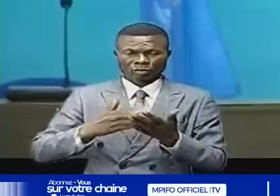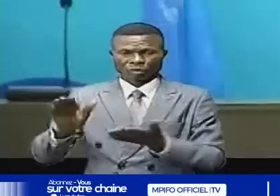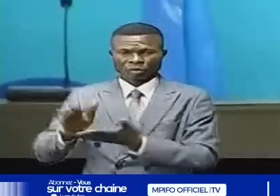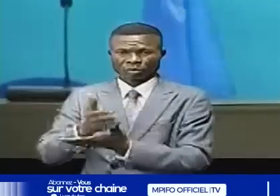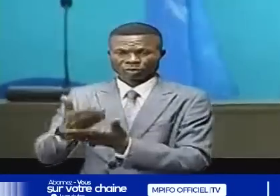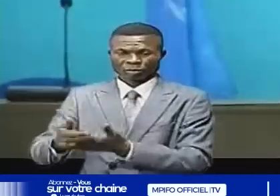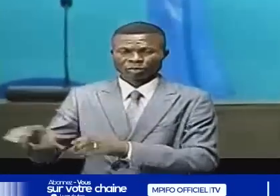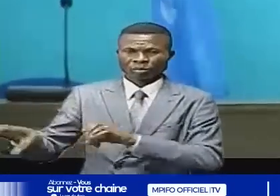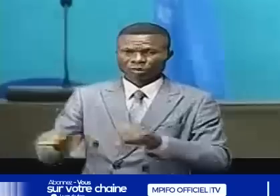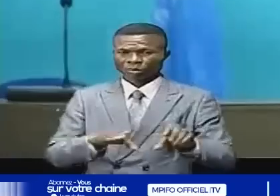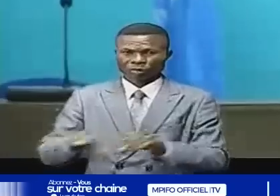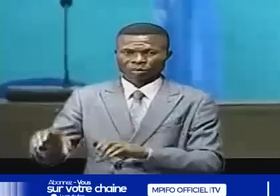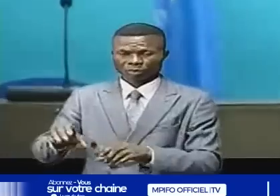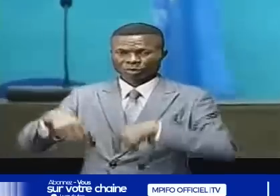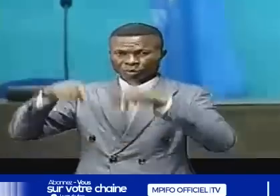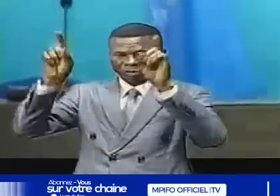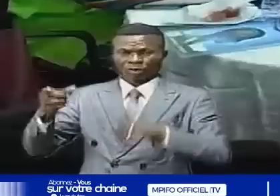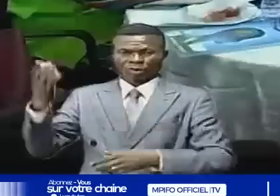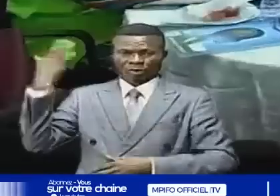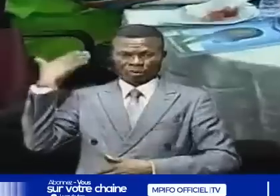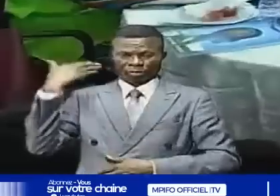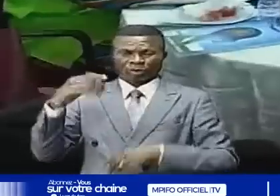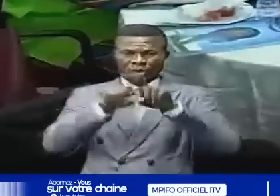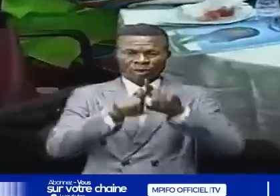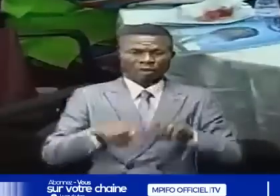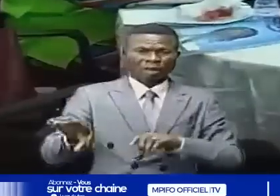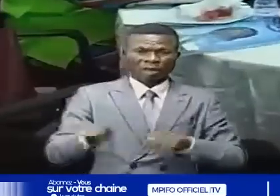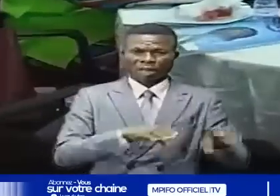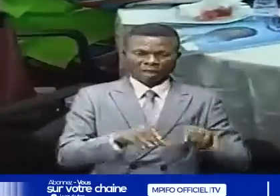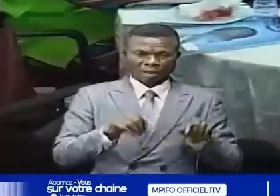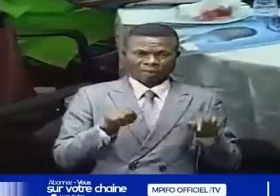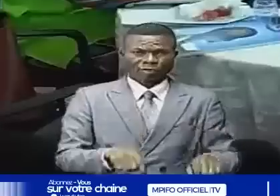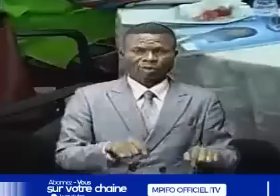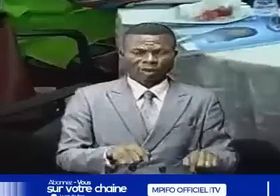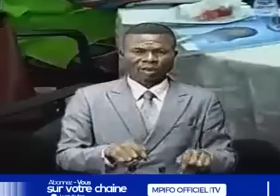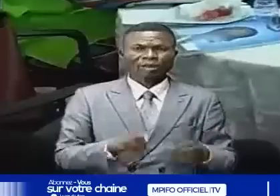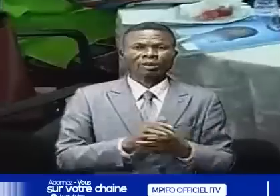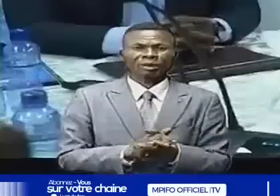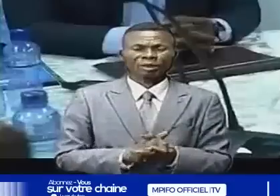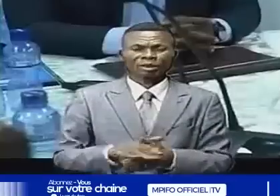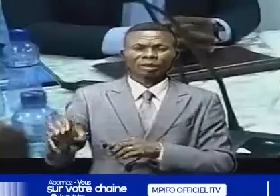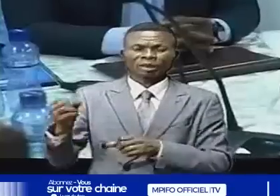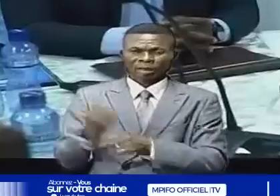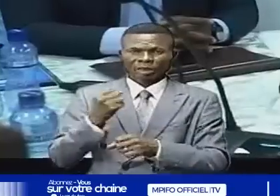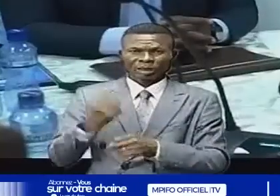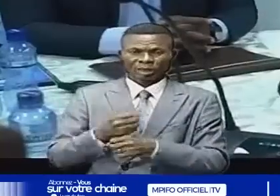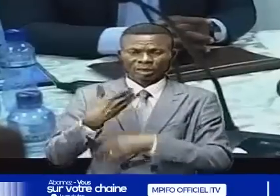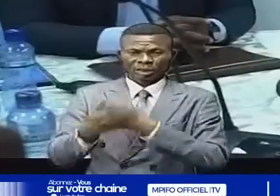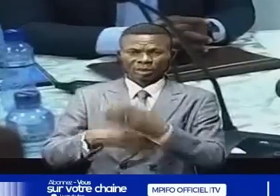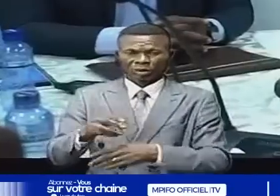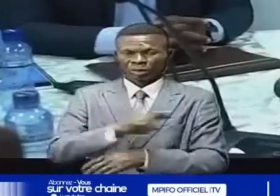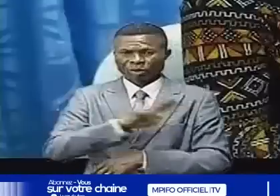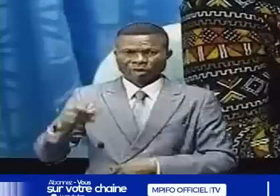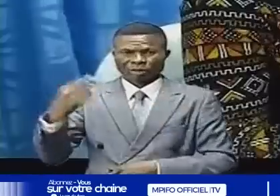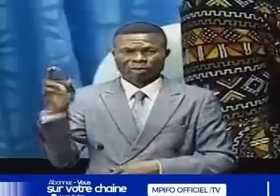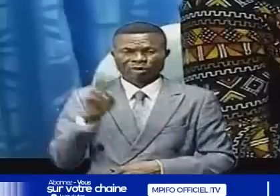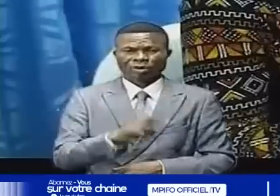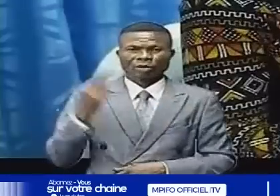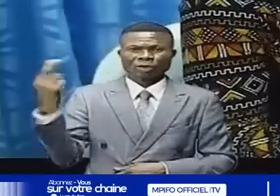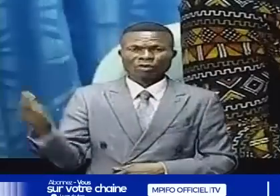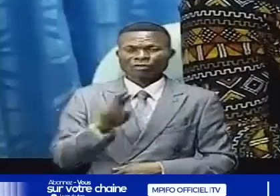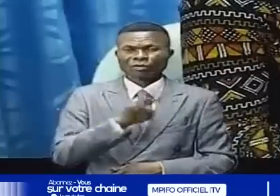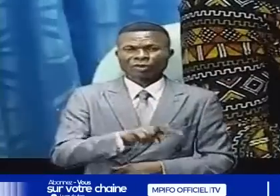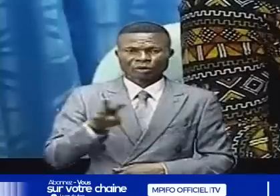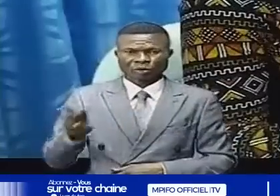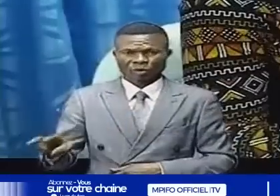les activités de l'exercice précédent et celui d'après, c'est-à-dire les activités réalisées en 2020. Il va